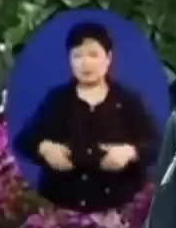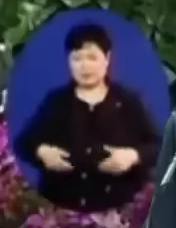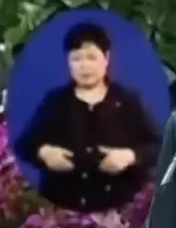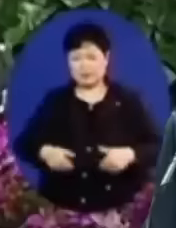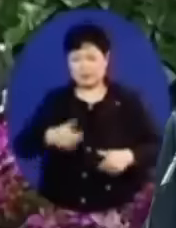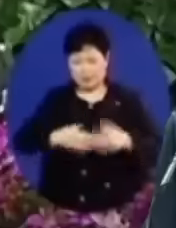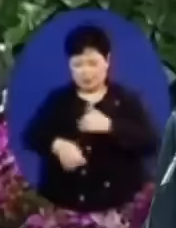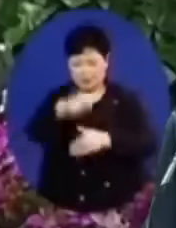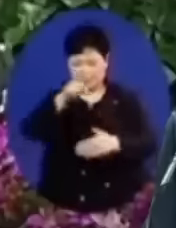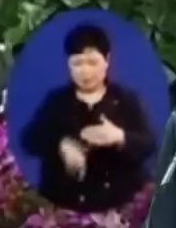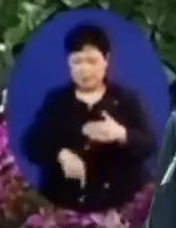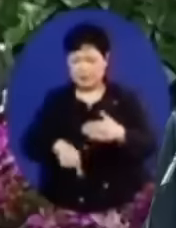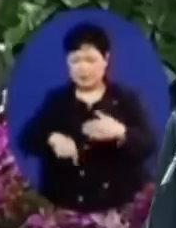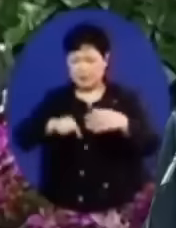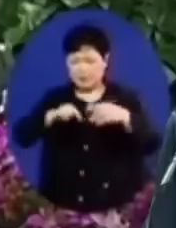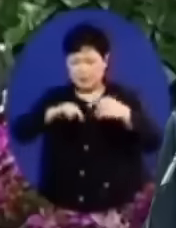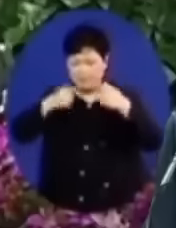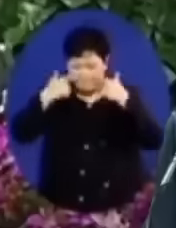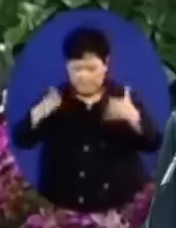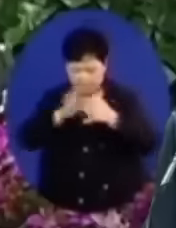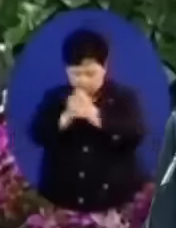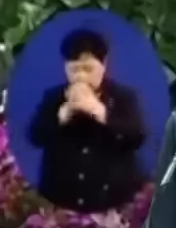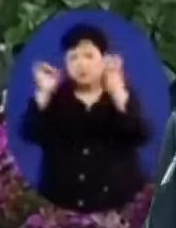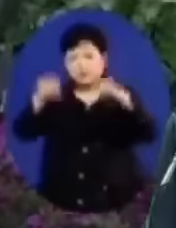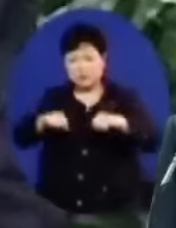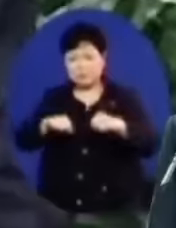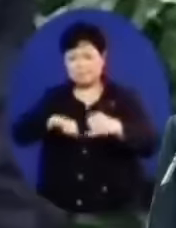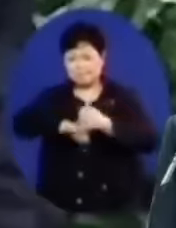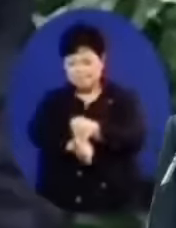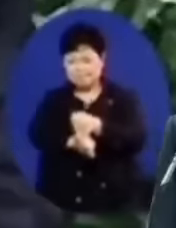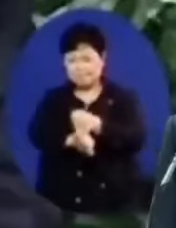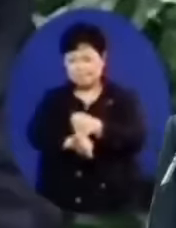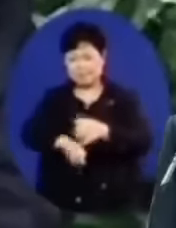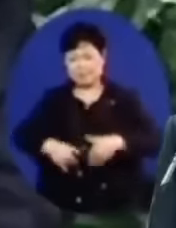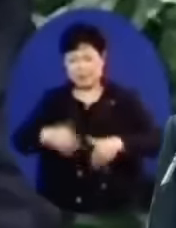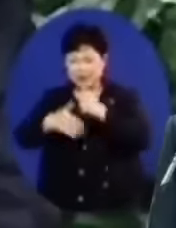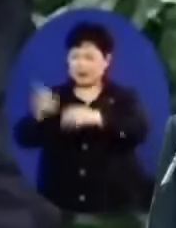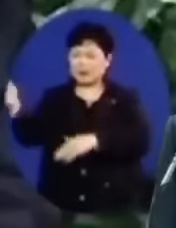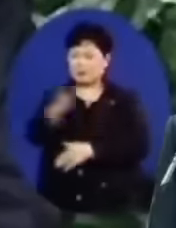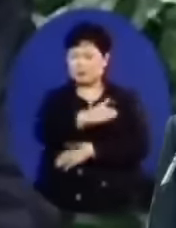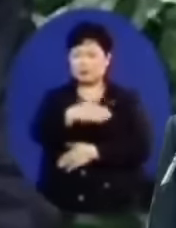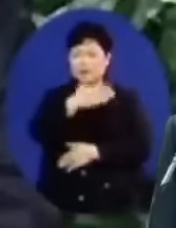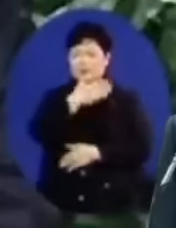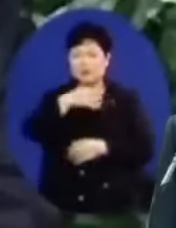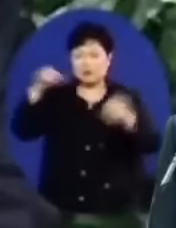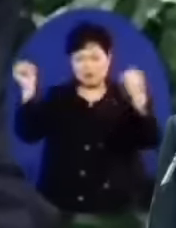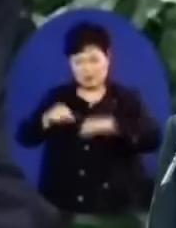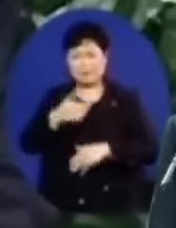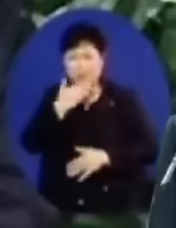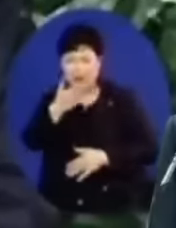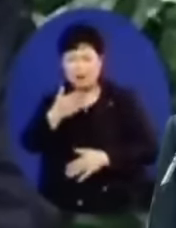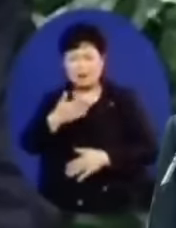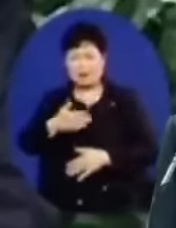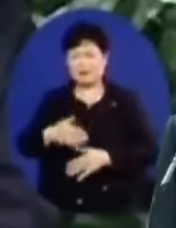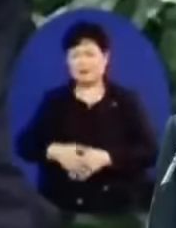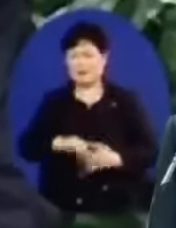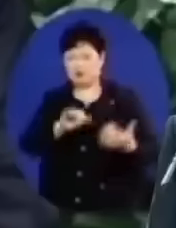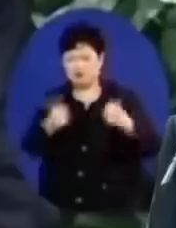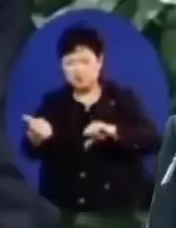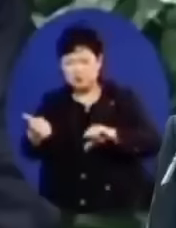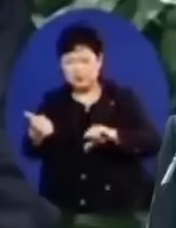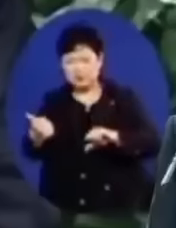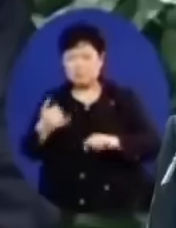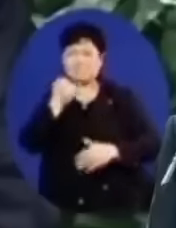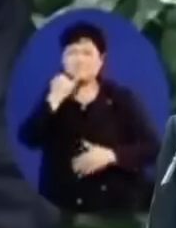반드시 이 기도는 응답받아야 되겠다. 반드시 하나님께로부터 응답받겠다. 죽음은